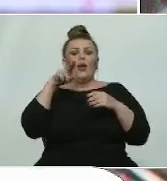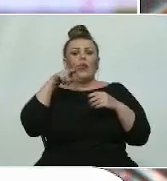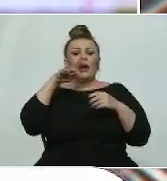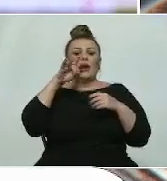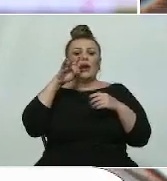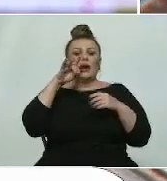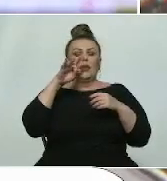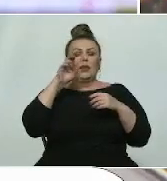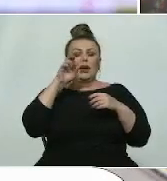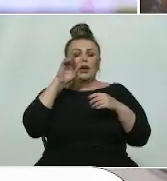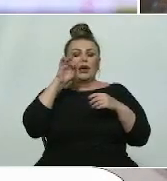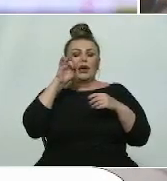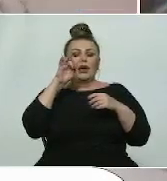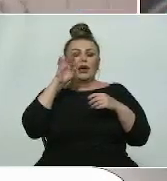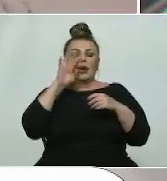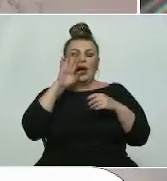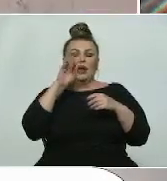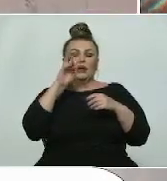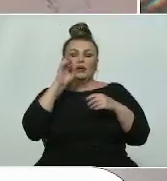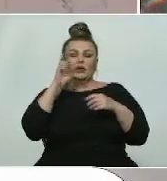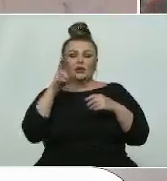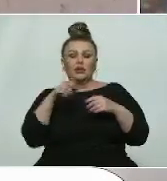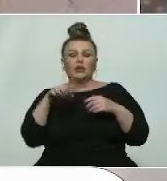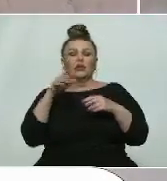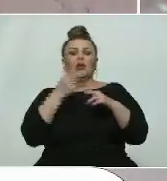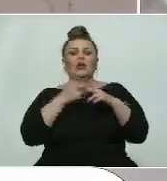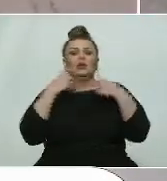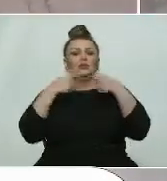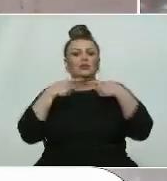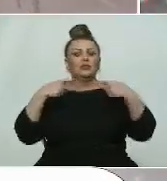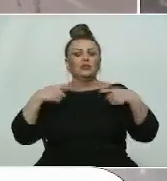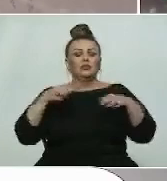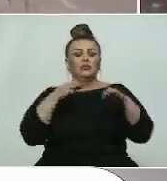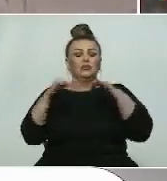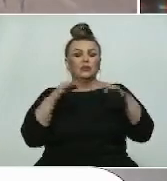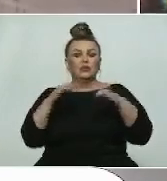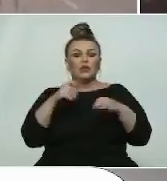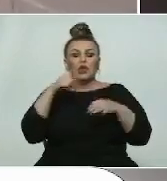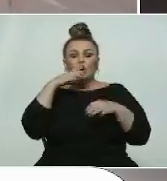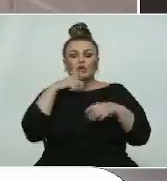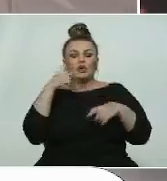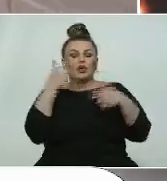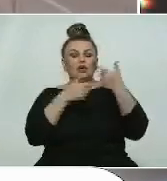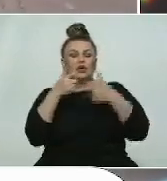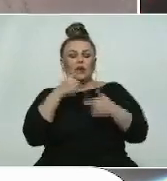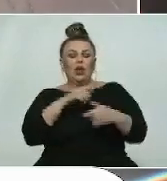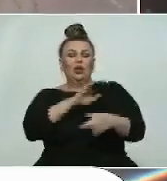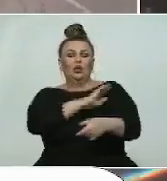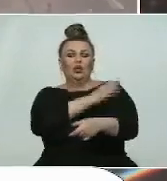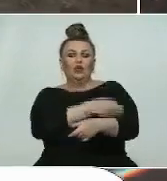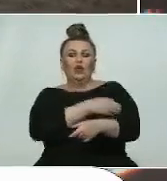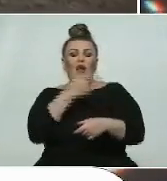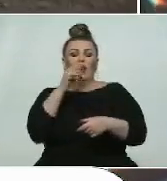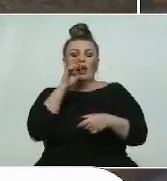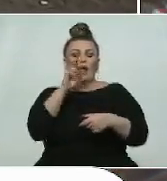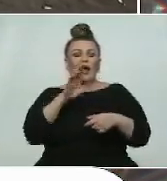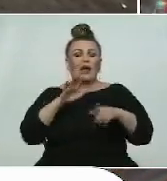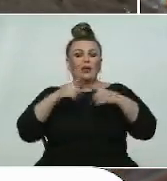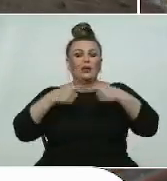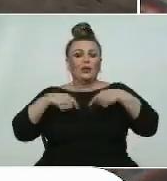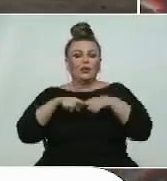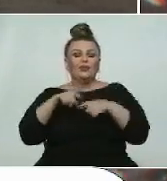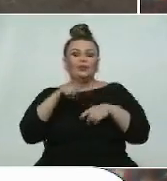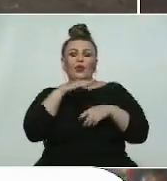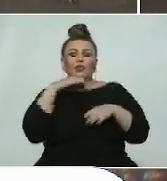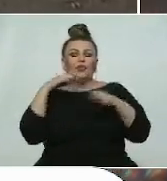və Artyomsk istiqamətlərində gedib və nəticədə Rusiya silahlı qüvvələri Artyomsk şəhərinin qərb hissəsində bir